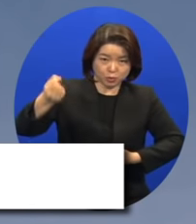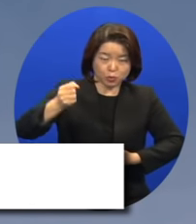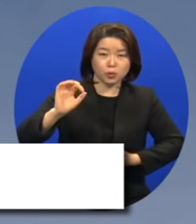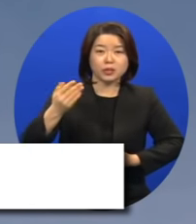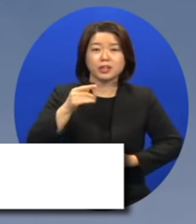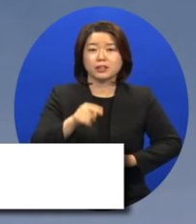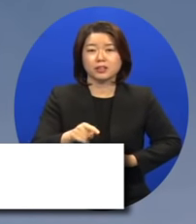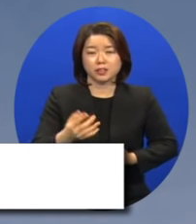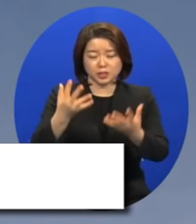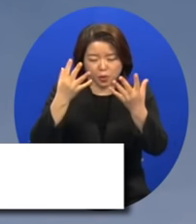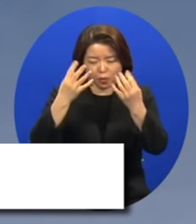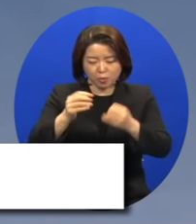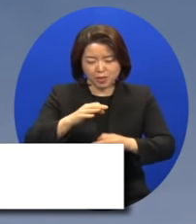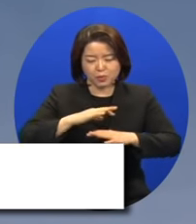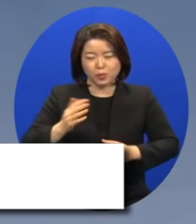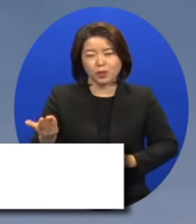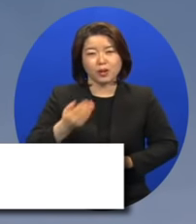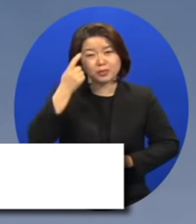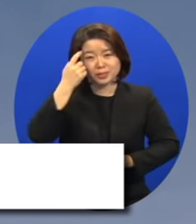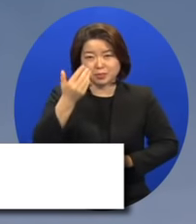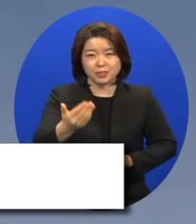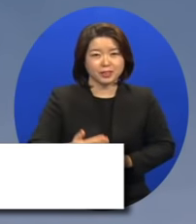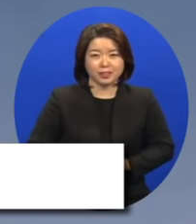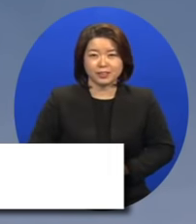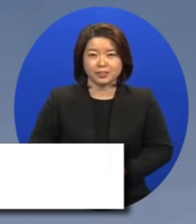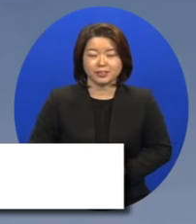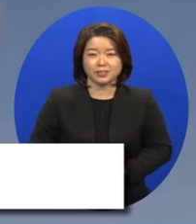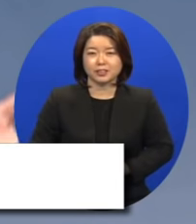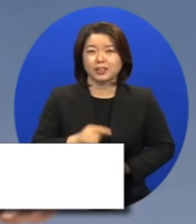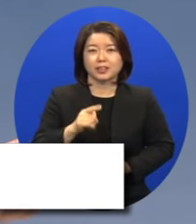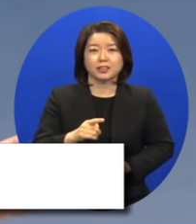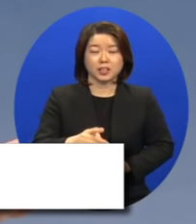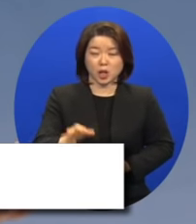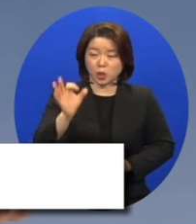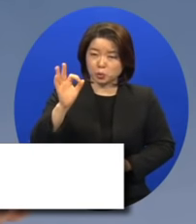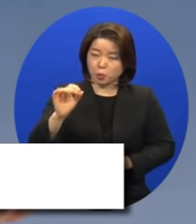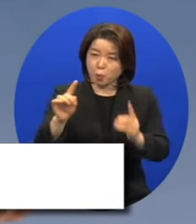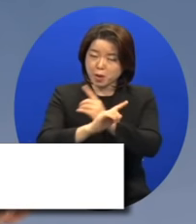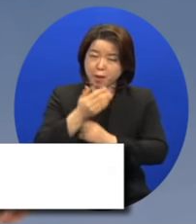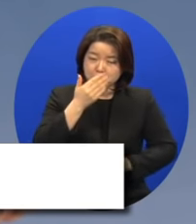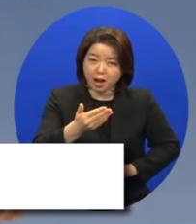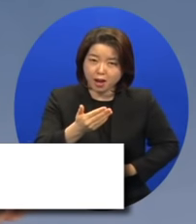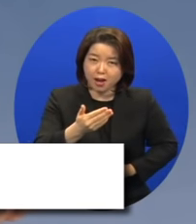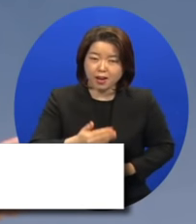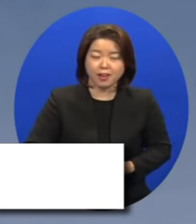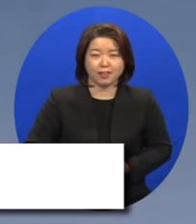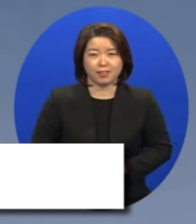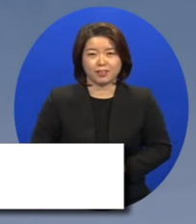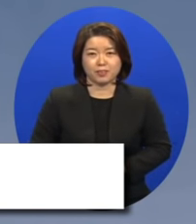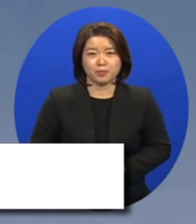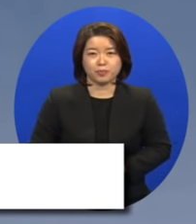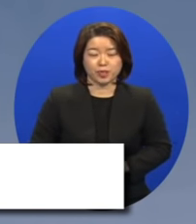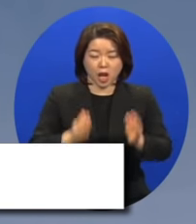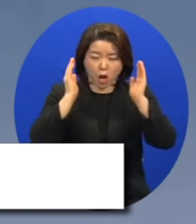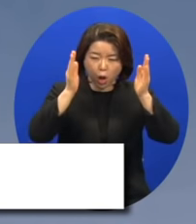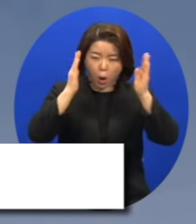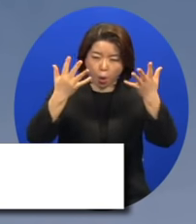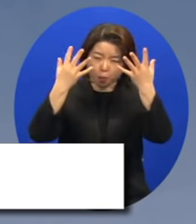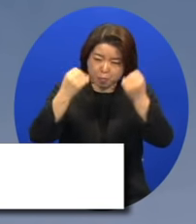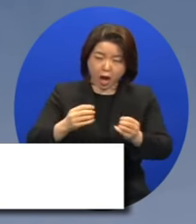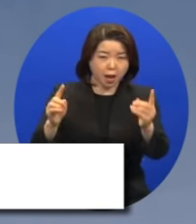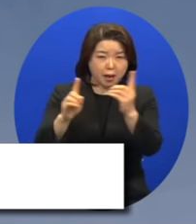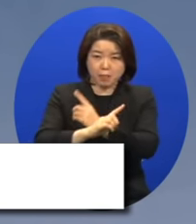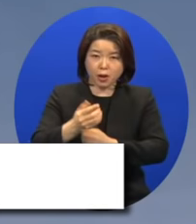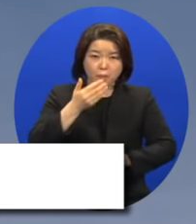가하나님의 소유가될수있다는게얼마나놀라운일인가요?그것은 돈으로살수있는것이아닙니다.하나님은